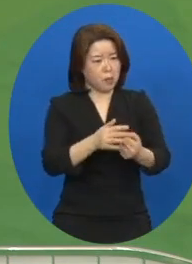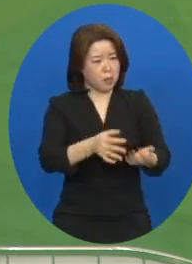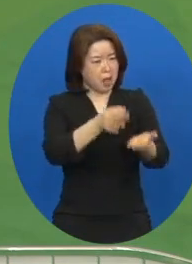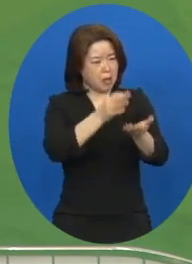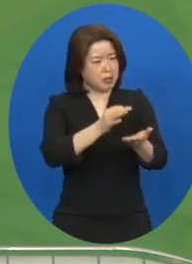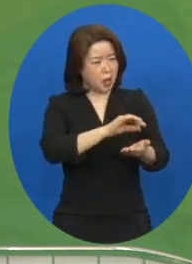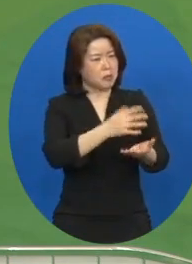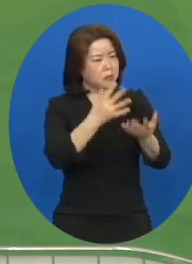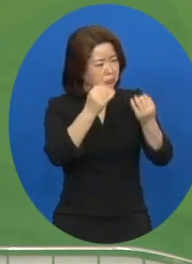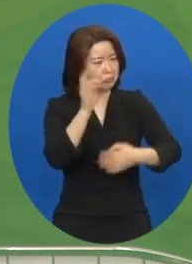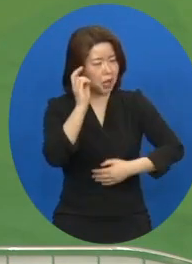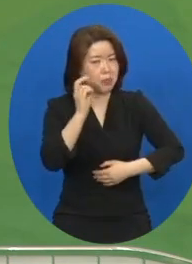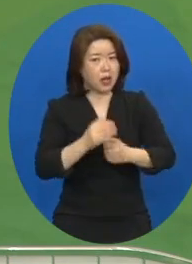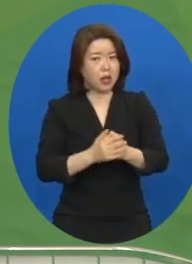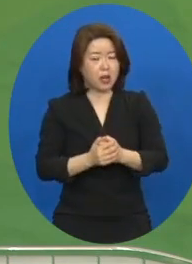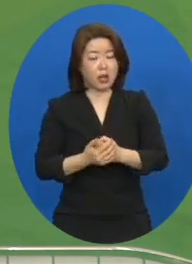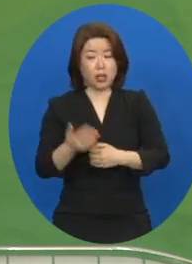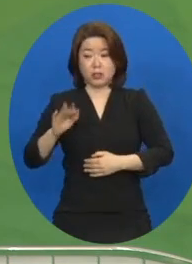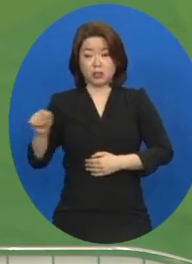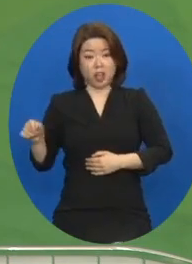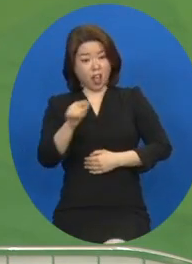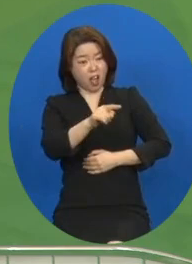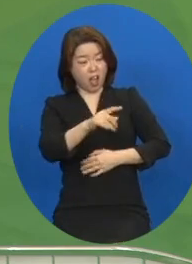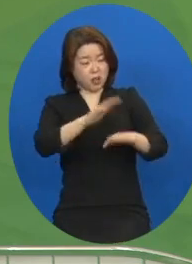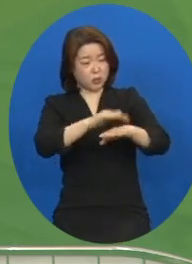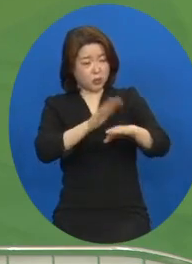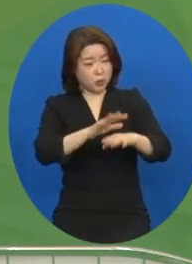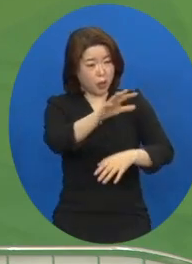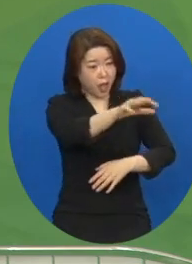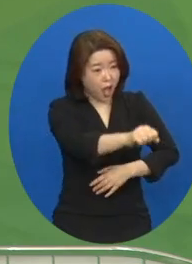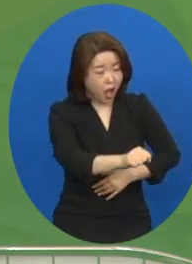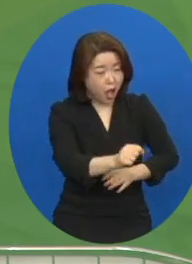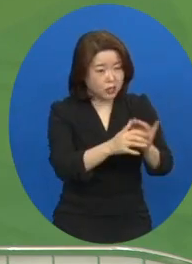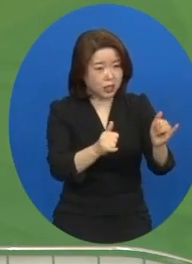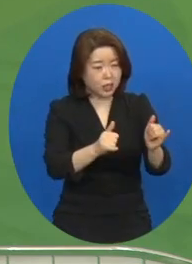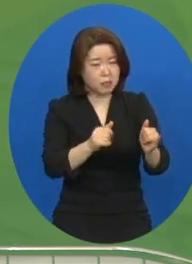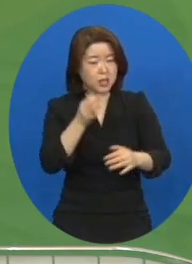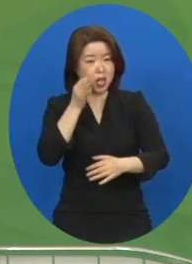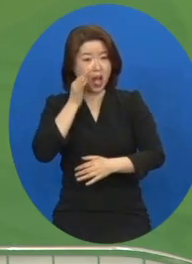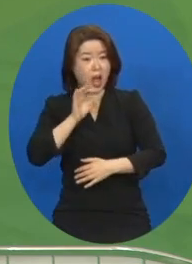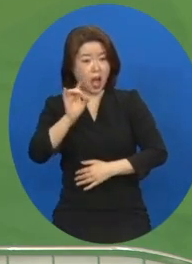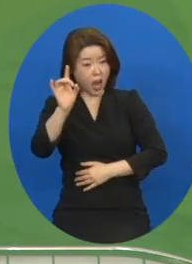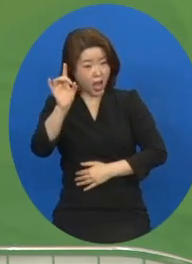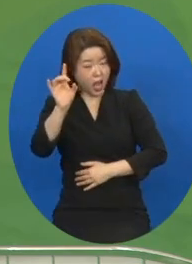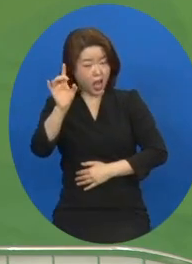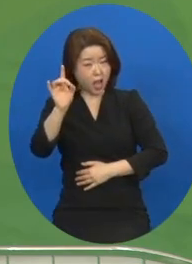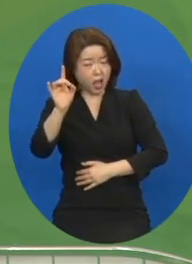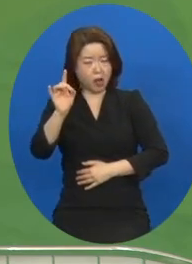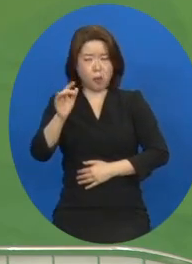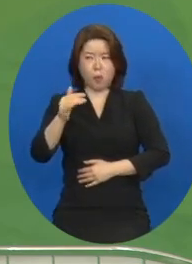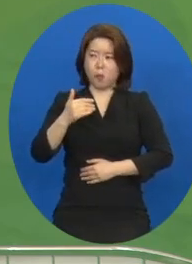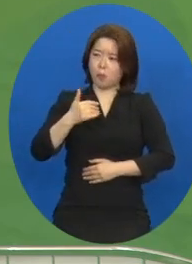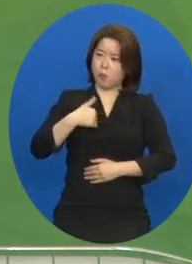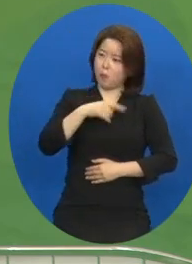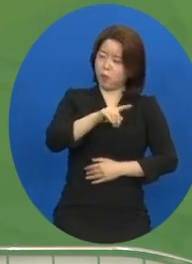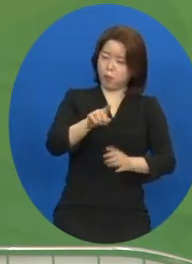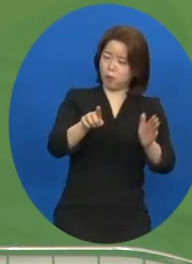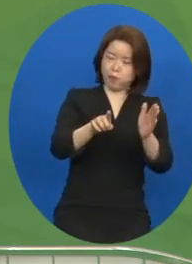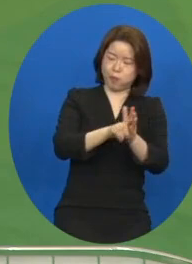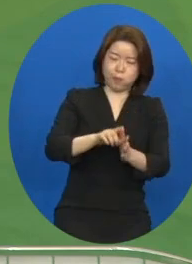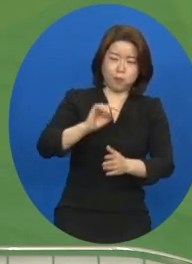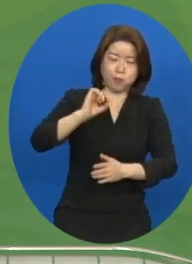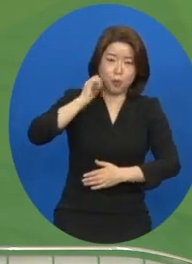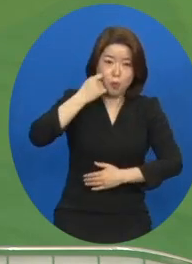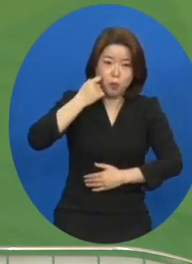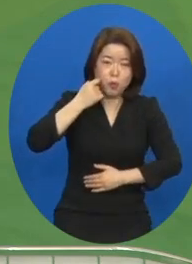여리고성의 재물에 손을 댄 사람이 아간밖에 없었다. 저는 이게 믿어지지 않을